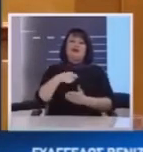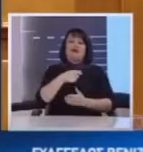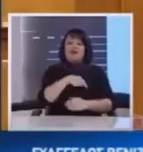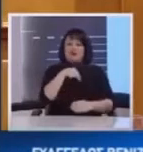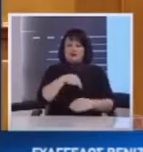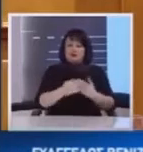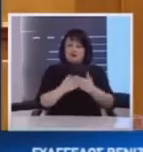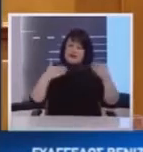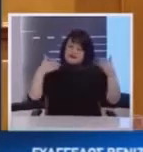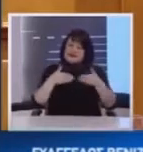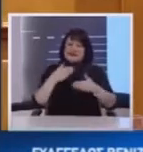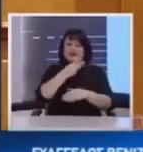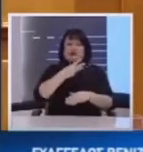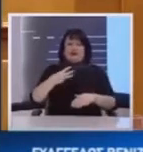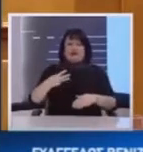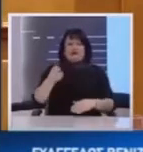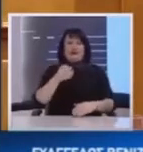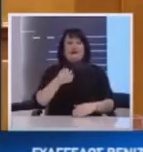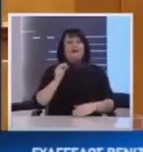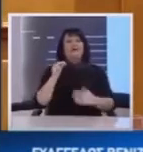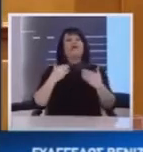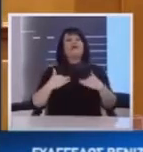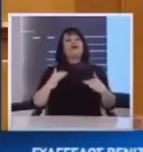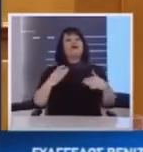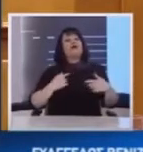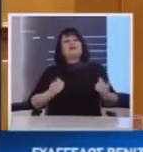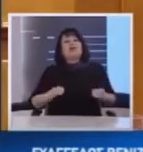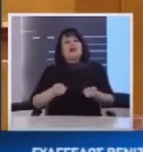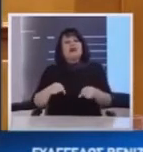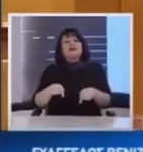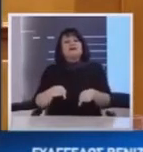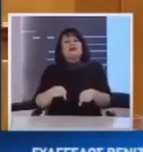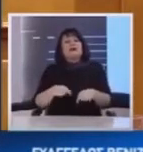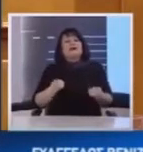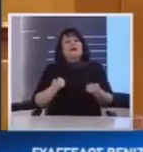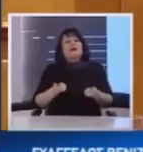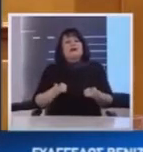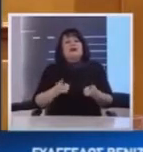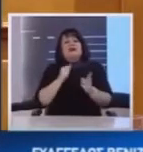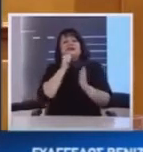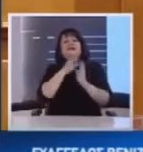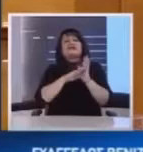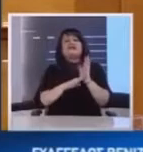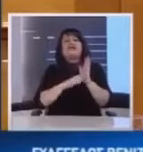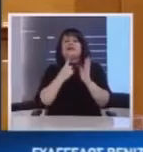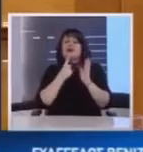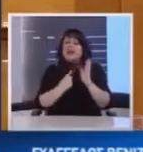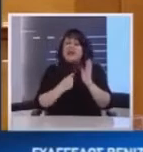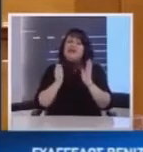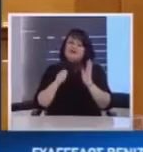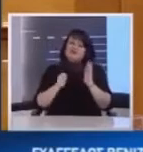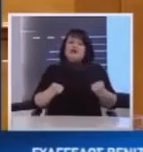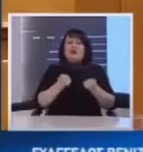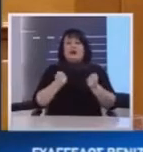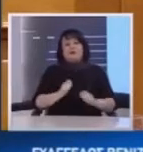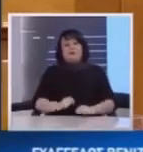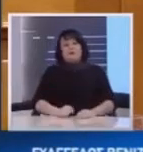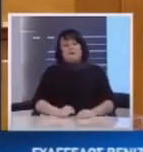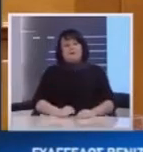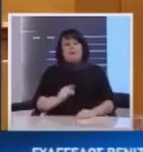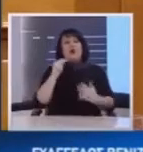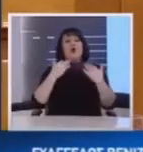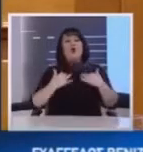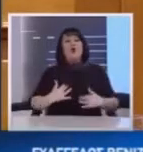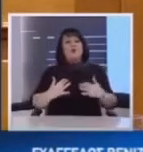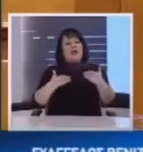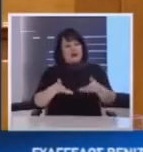το πρωί. Τι θα κάνει η Βουλή σήμερα? Κάνει ό,τι λέει το Σύνταγμα, προσέξτε. Φέρνει το θέμα στην